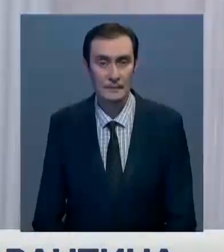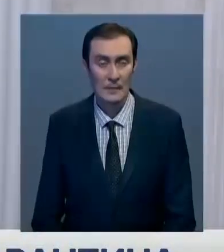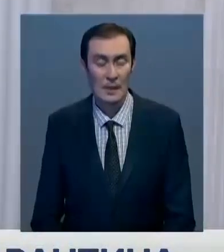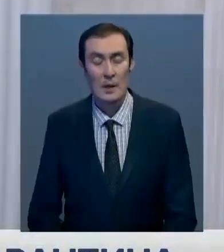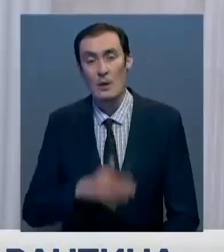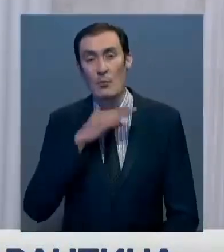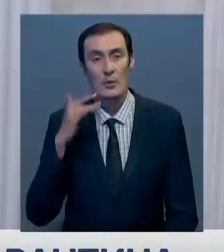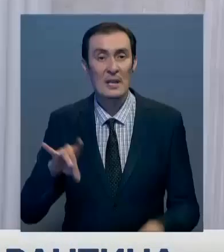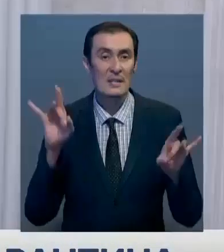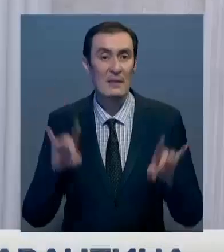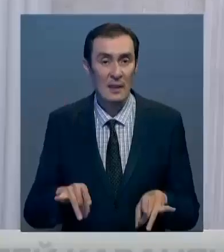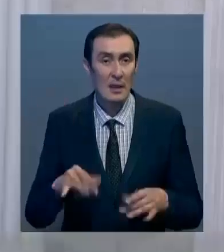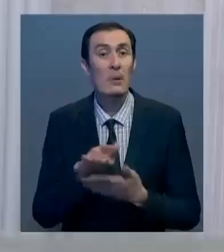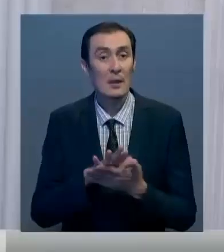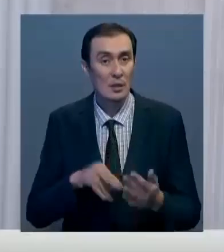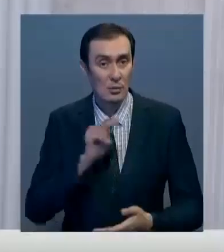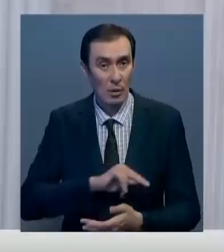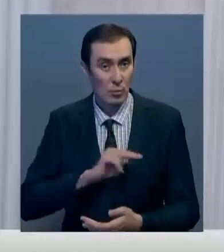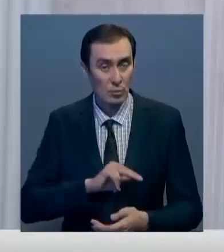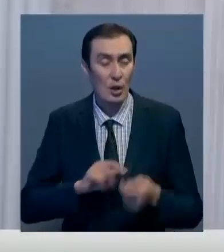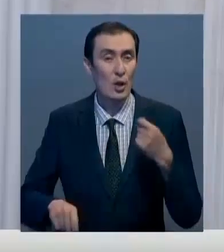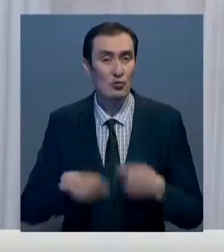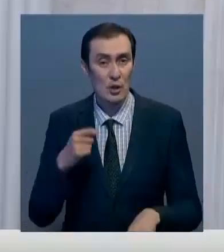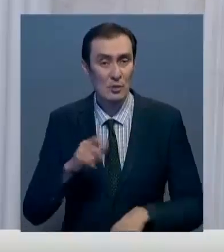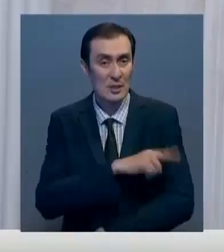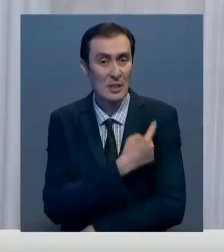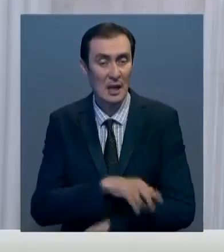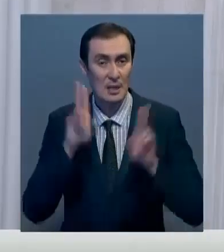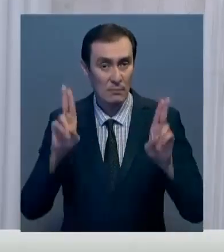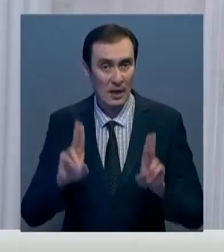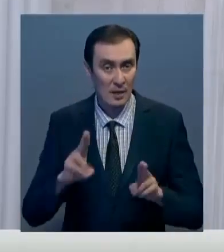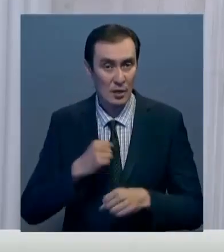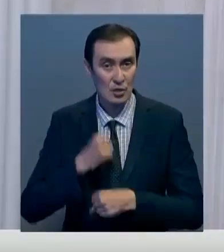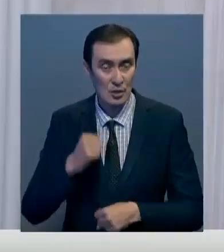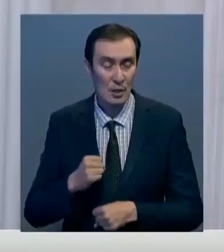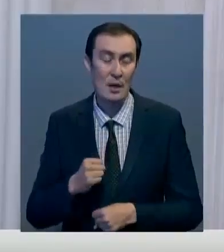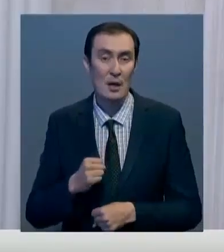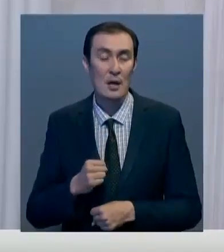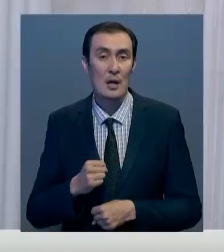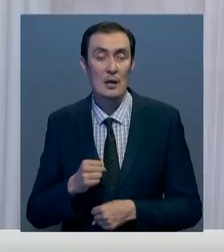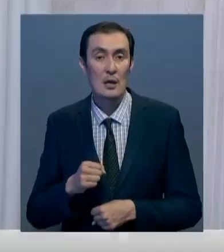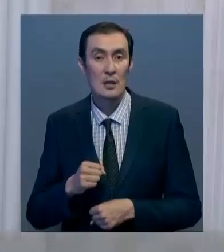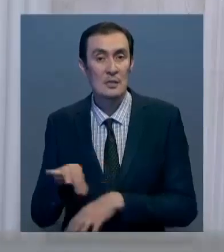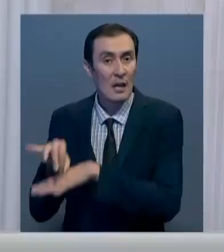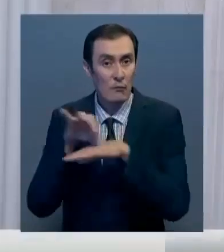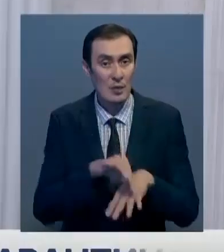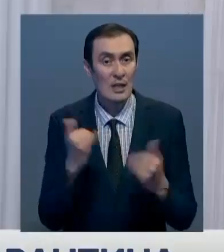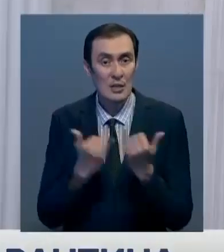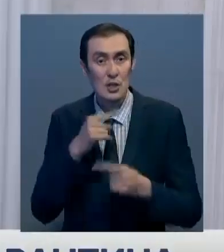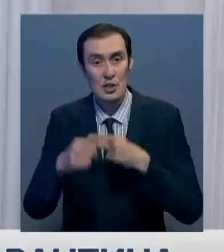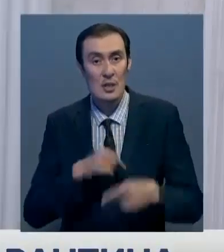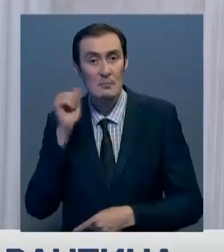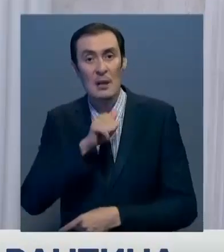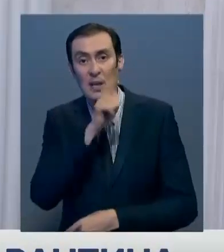Многие заведения продолжают работать, нарушая санитарные требования, то есть заводят гостей через